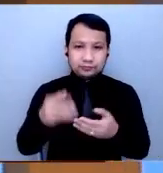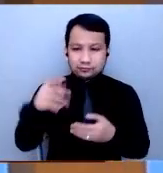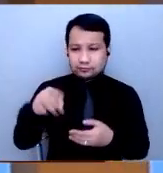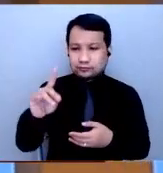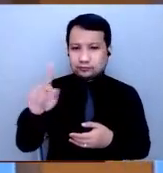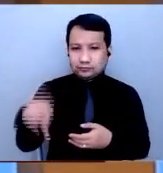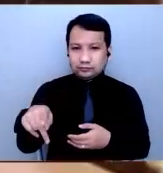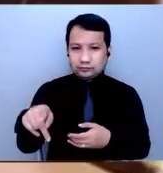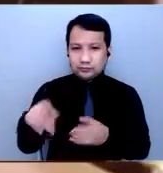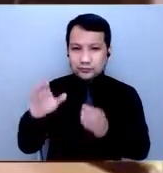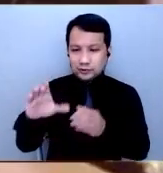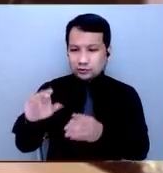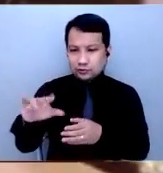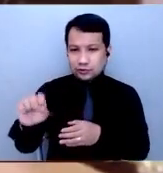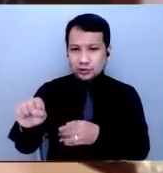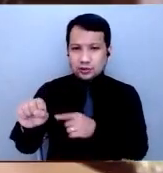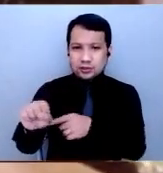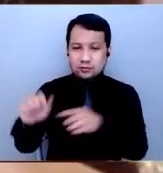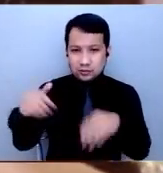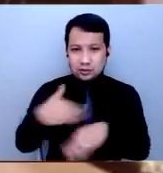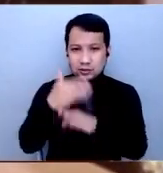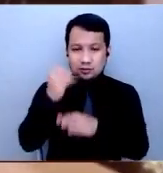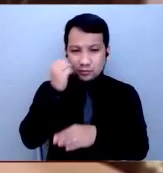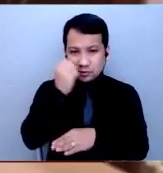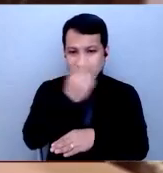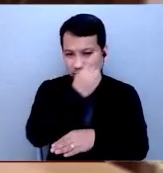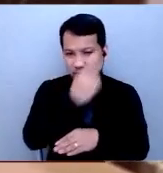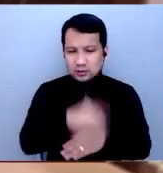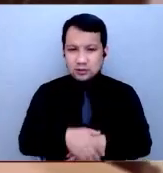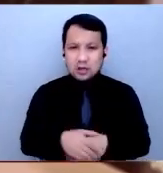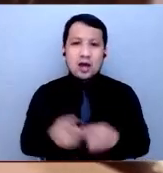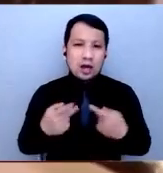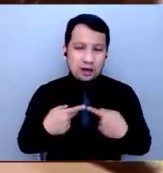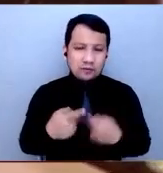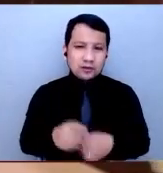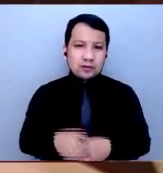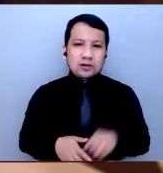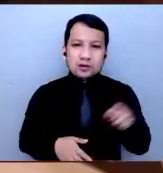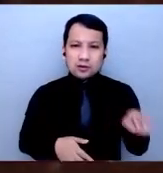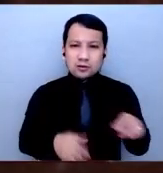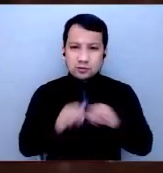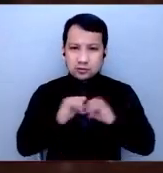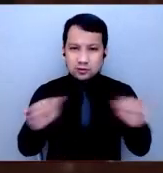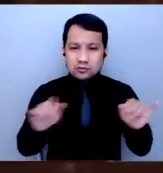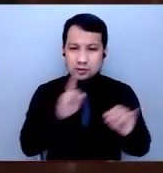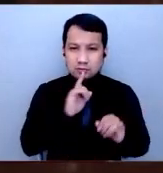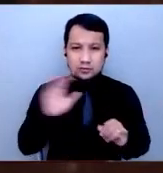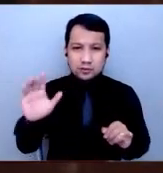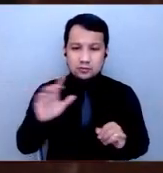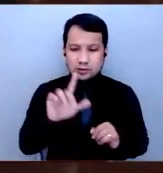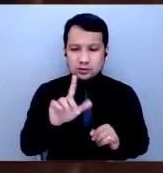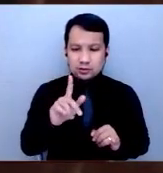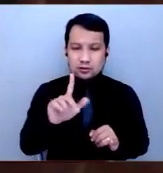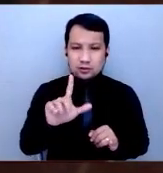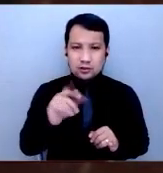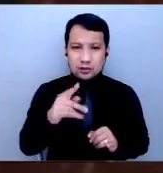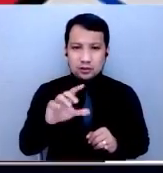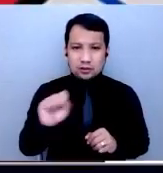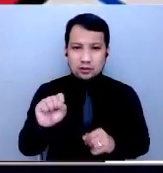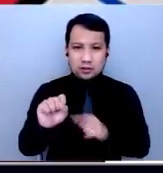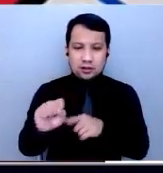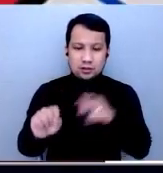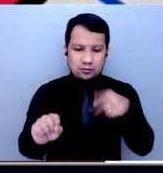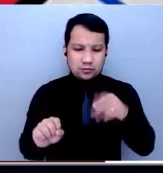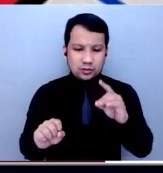Cusi faction, si Davao Mayor Sara Duterte mukhang meron. Kasunod ng kanyang panunumpa sa lakas CMD, sinabi ng PDP